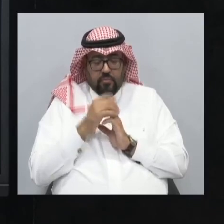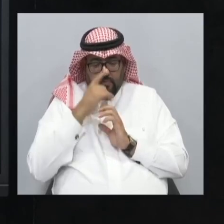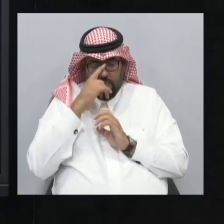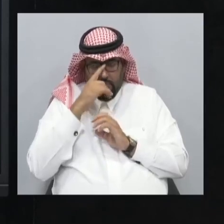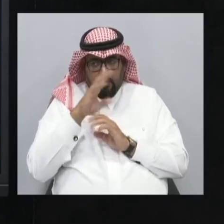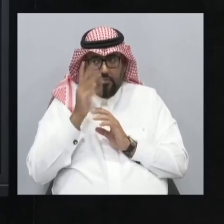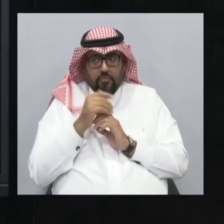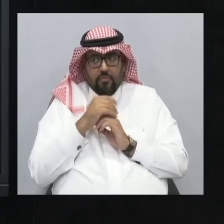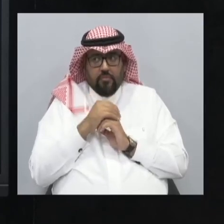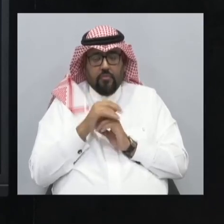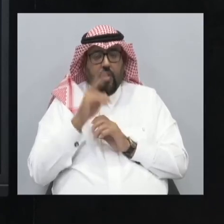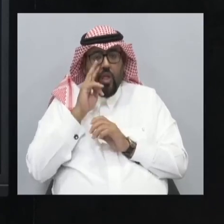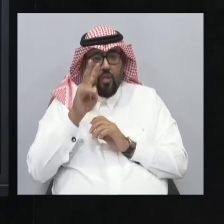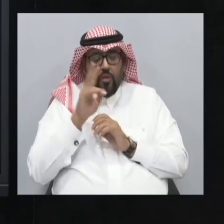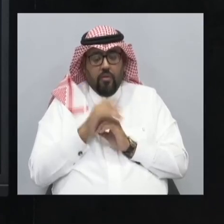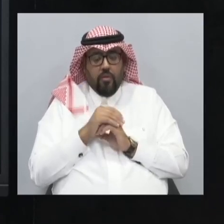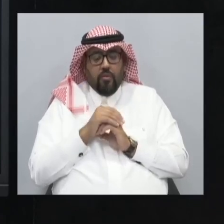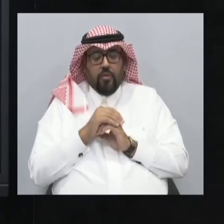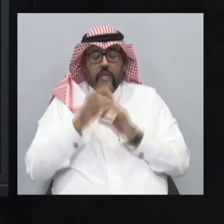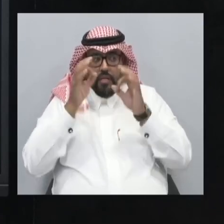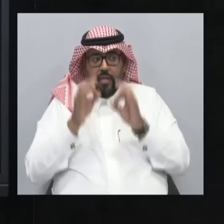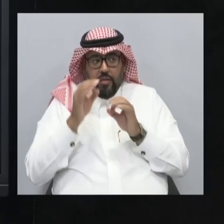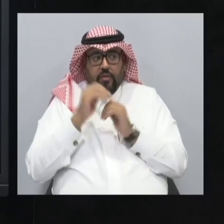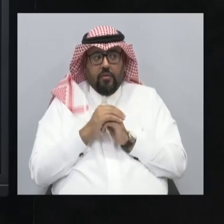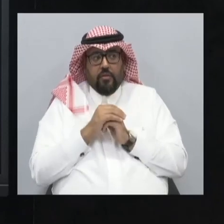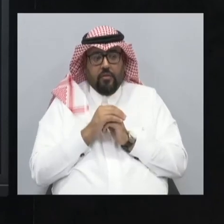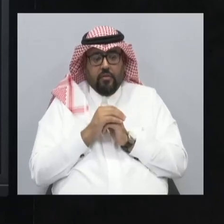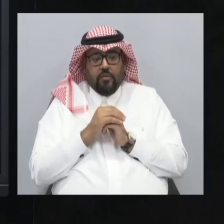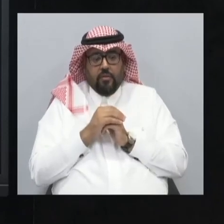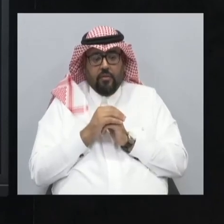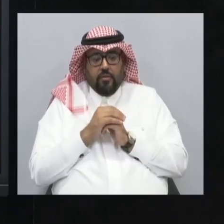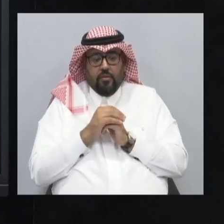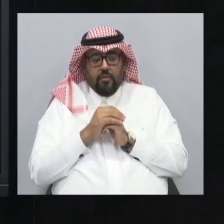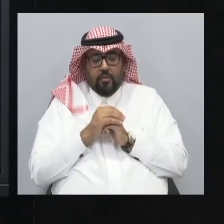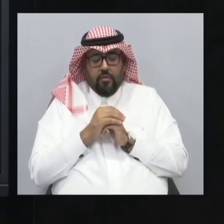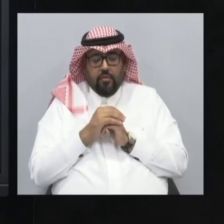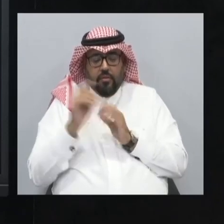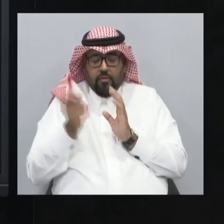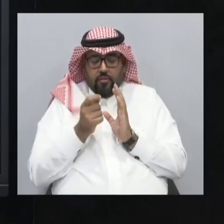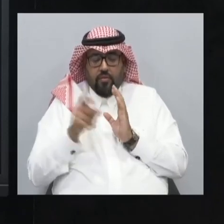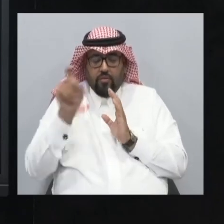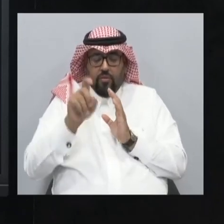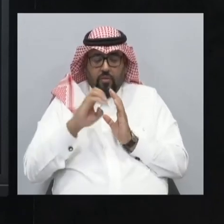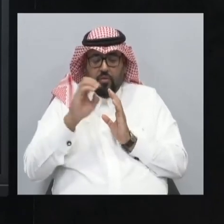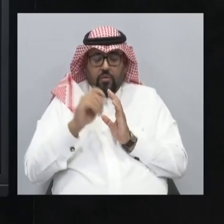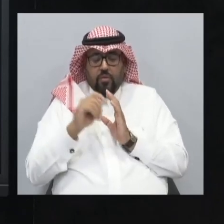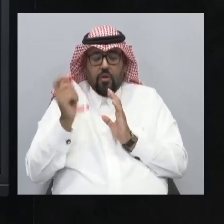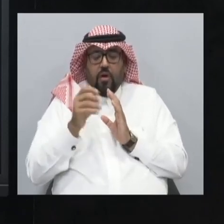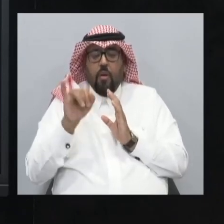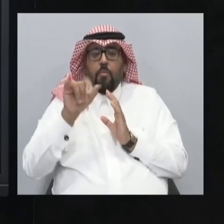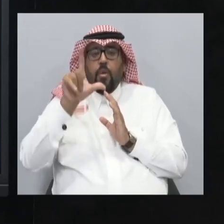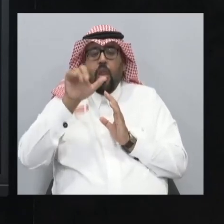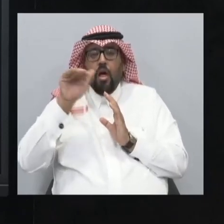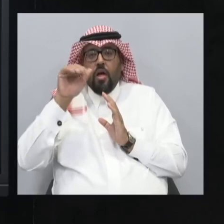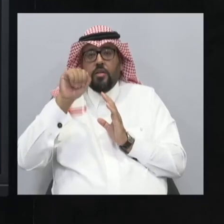عن ذلك بصورة صحيحة، فأنا أنظر إلى ذلك للتأكد فقط من ذلك. في النهاية أنا بعد أن أكتب سؤال وجواب هنا يكون ملخص يفيدك